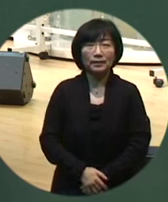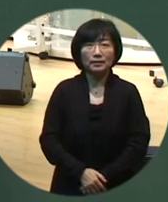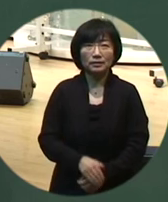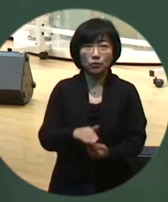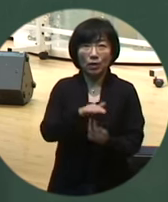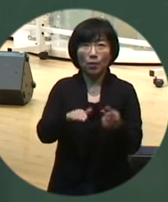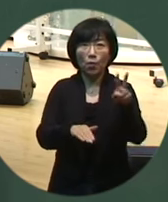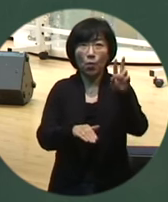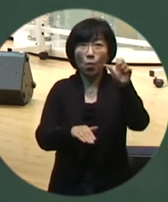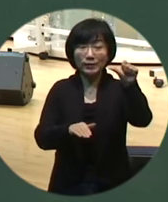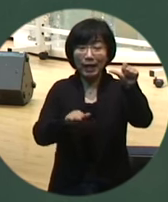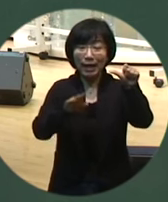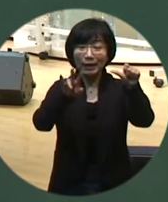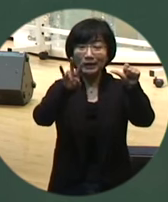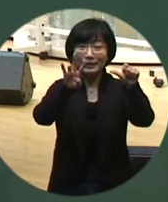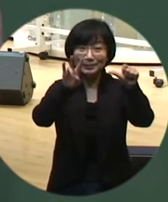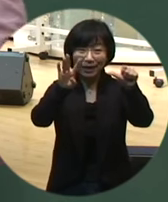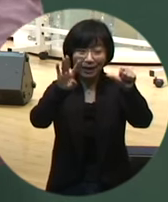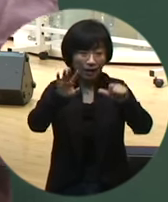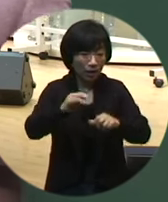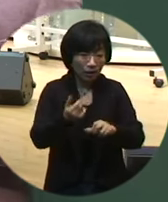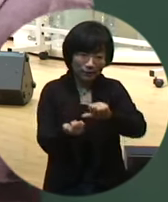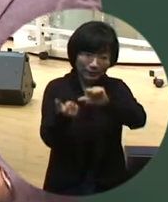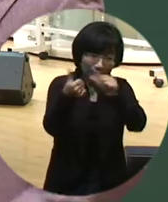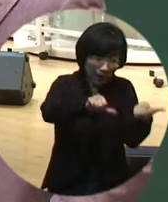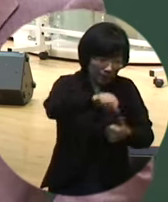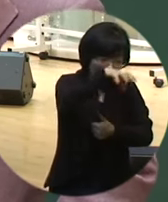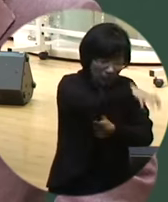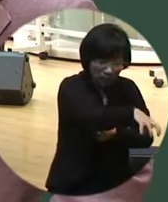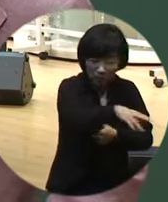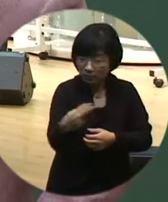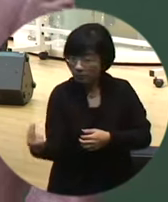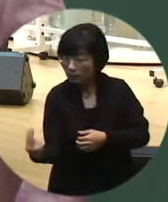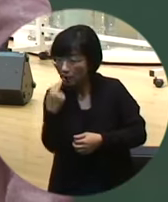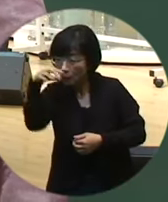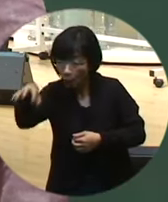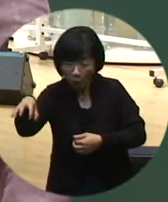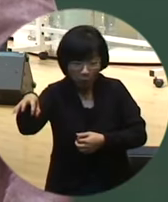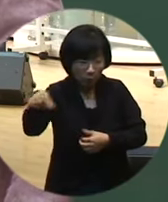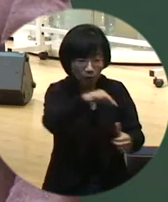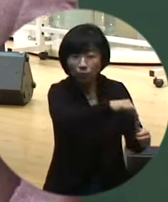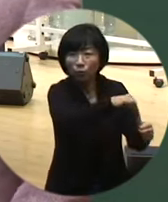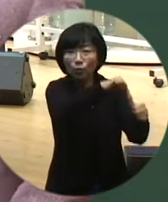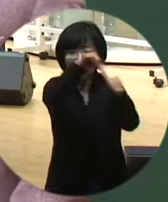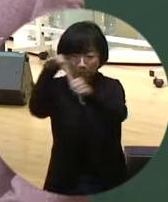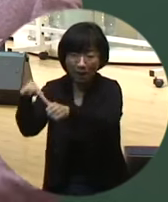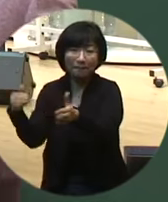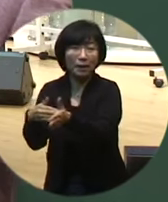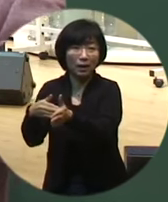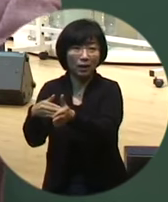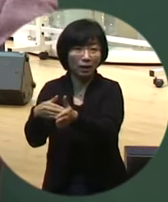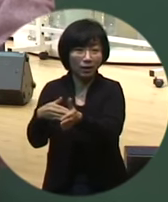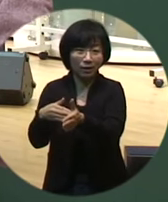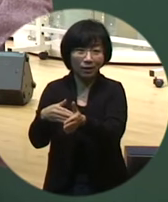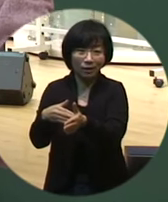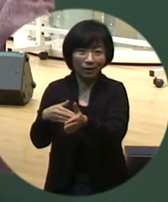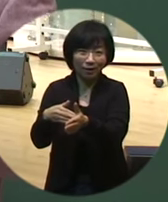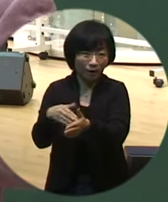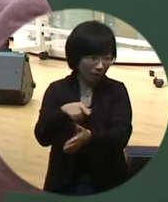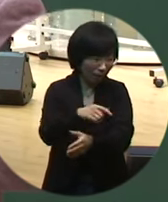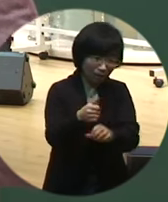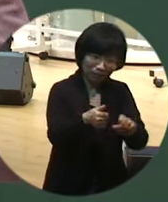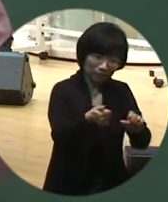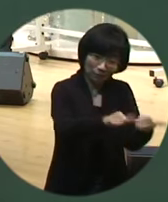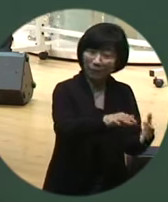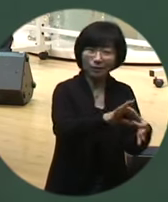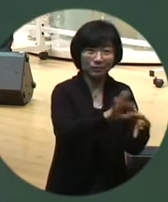24절 사망에서 생명으로 옮겼느니라. John 5:24 says we have crossed over from death to life. 끝났습니다, 여러분. It's finished.